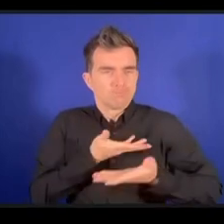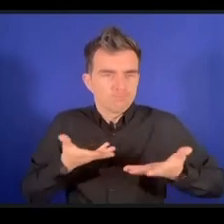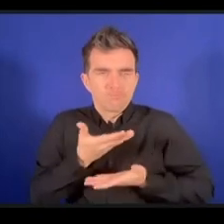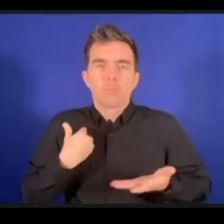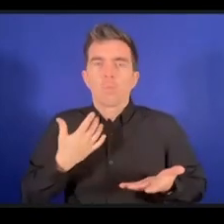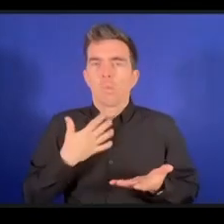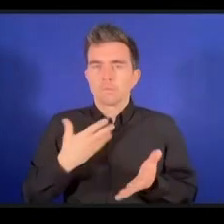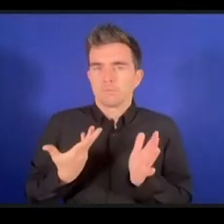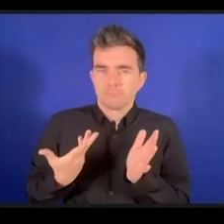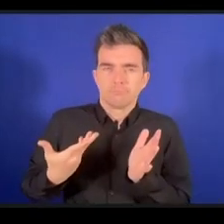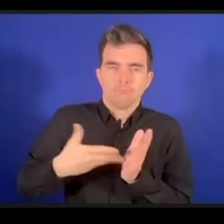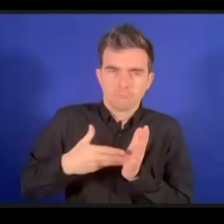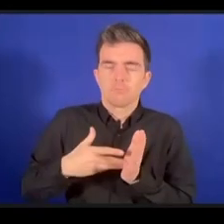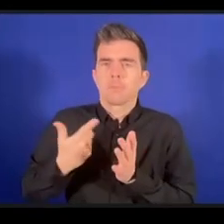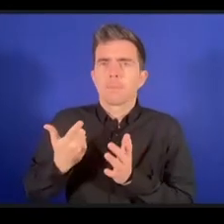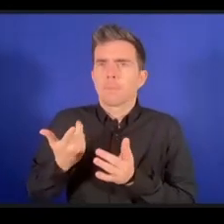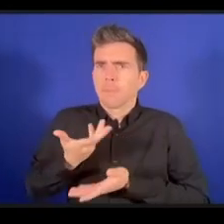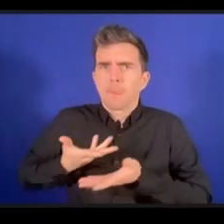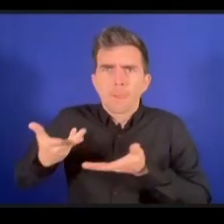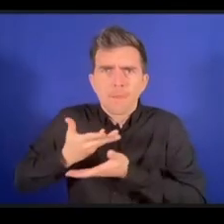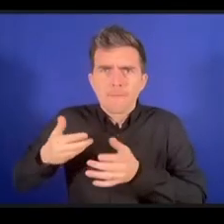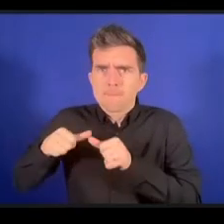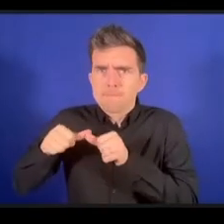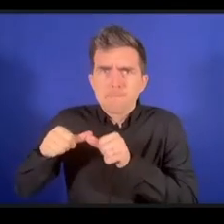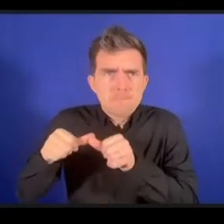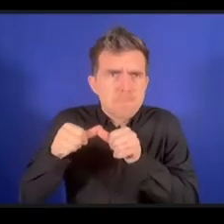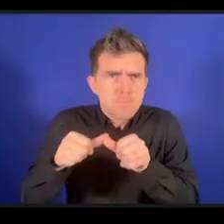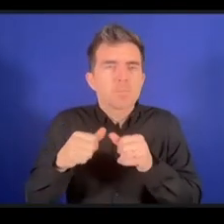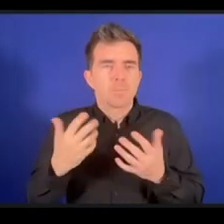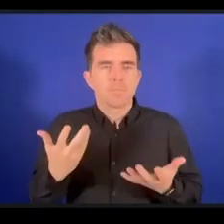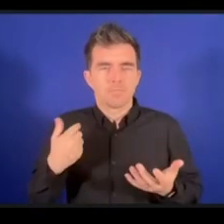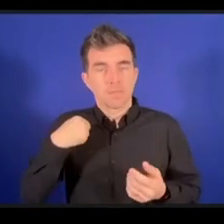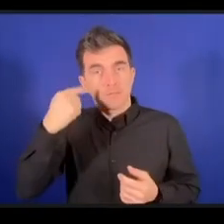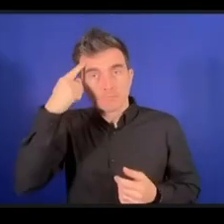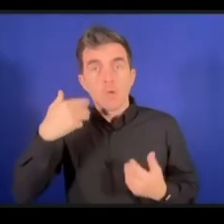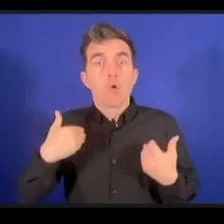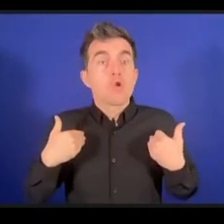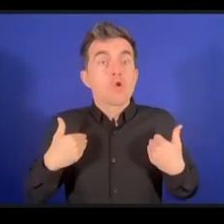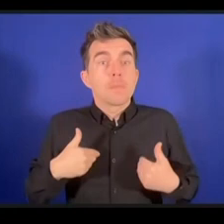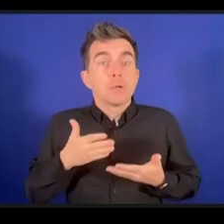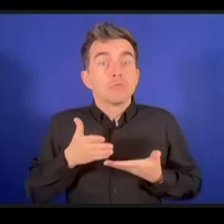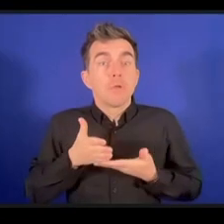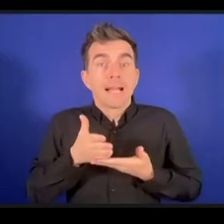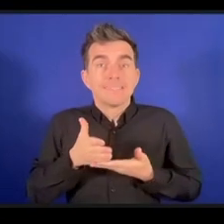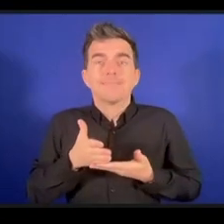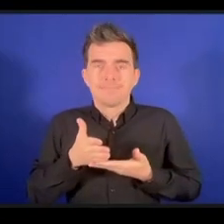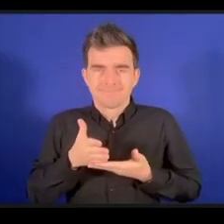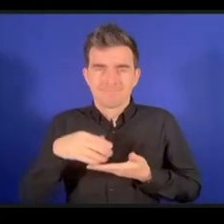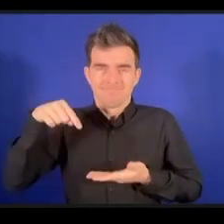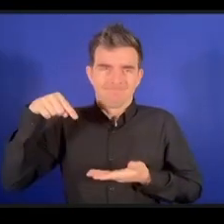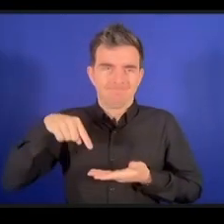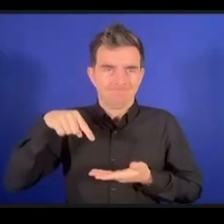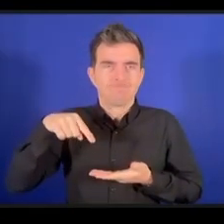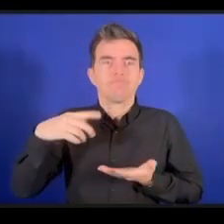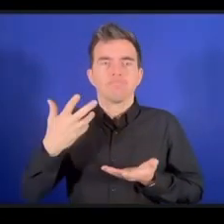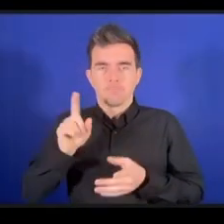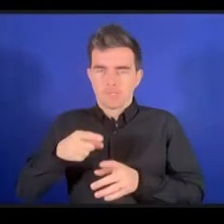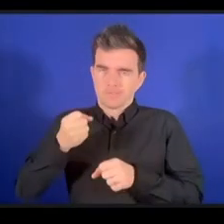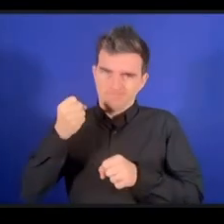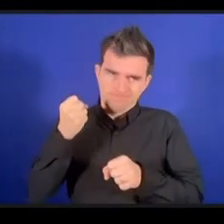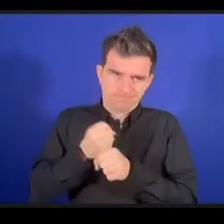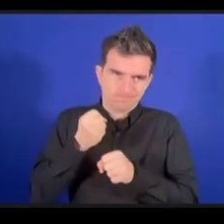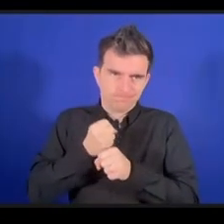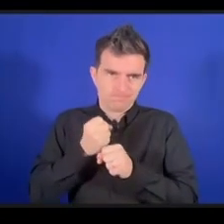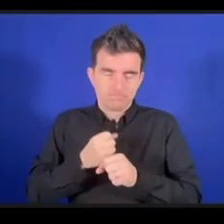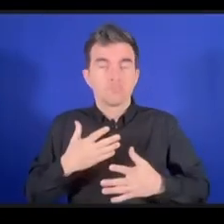既有人权，也要谈人的责任，我们必须要推出一个以行动